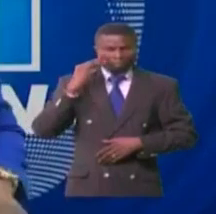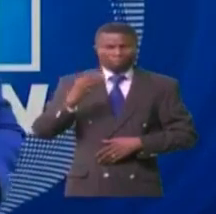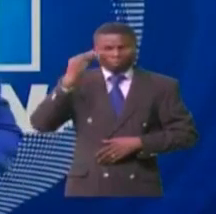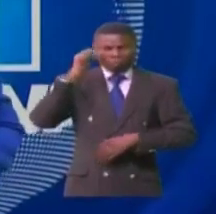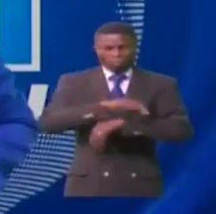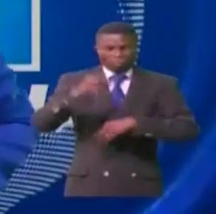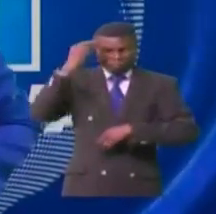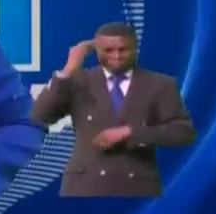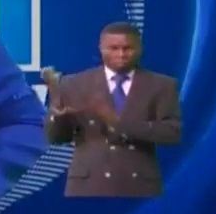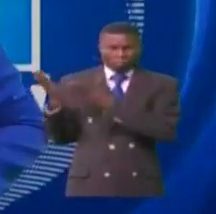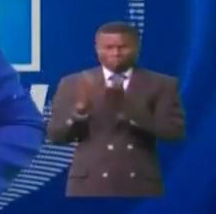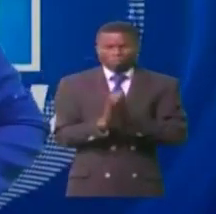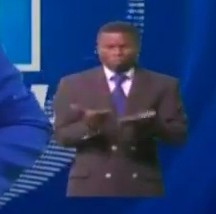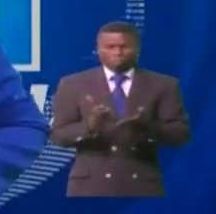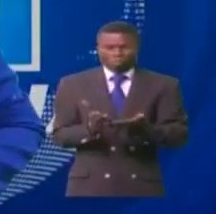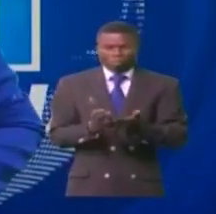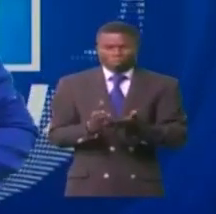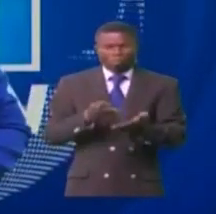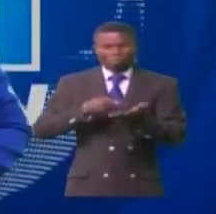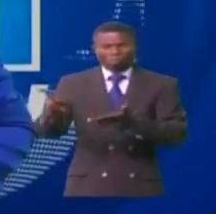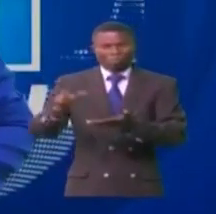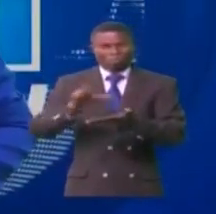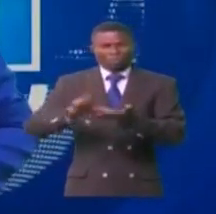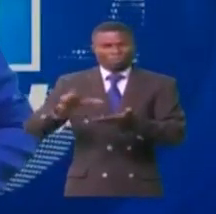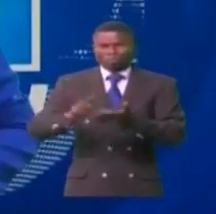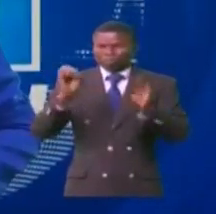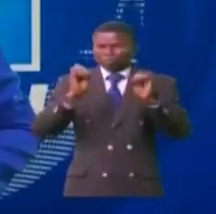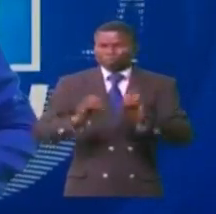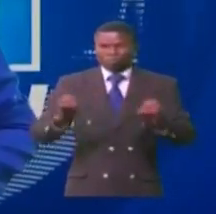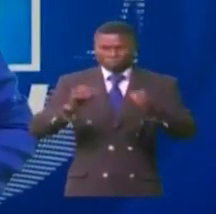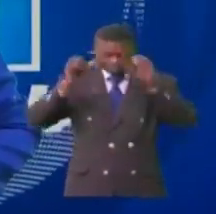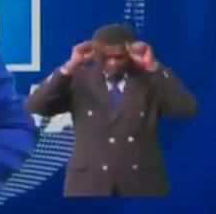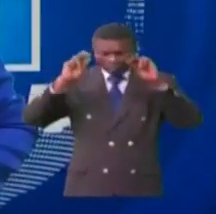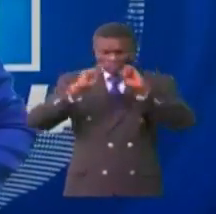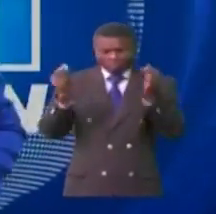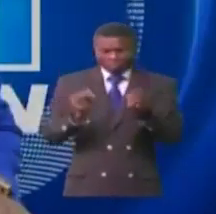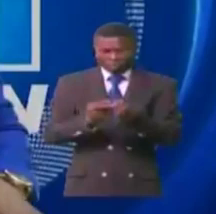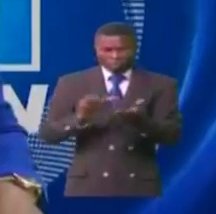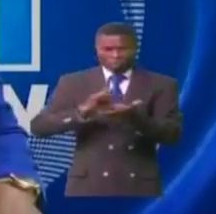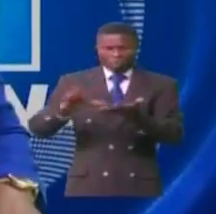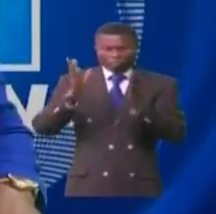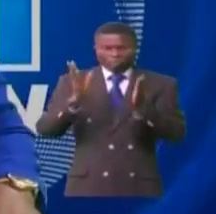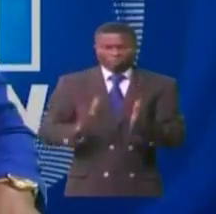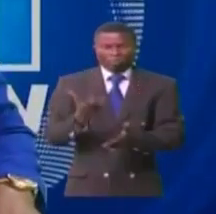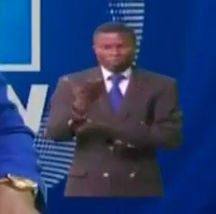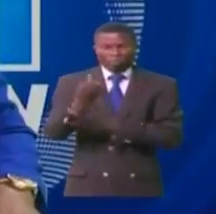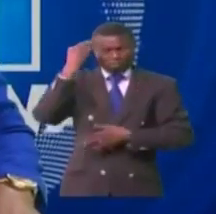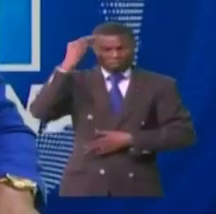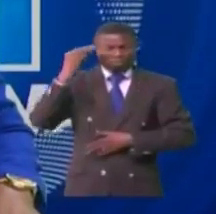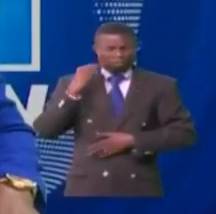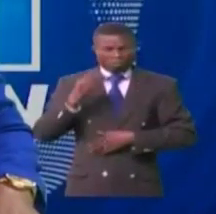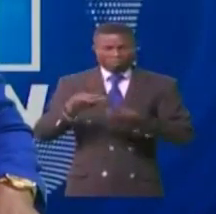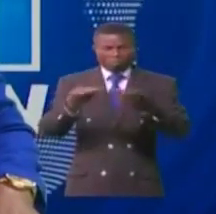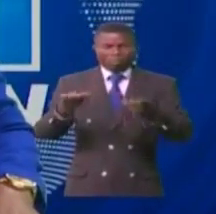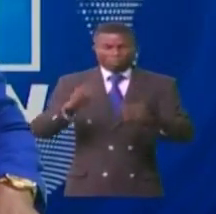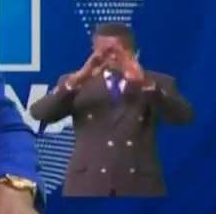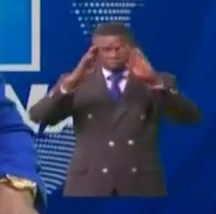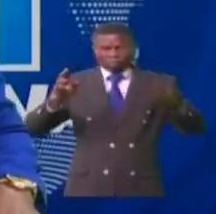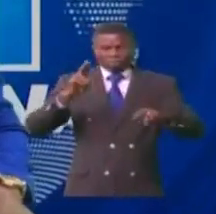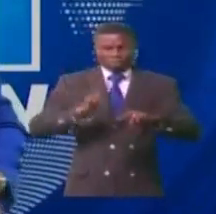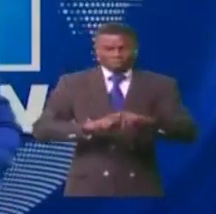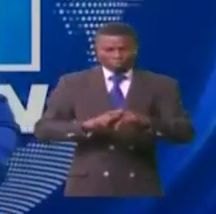ministère du portefeuille pour non-paiement de loyer. Le président de la Ligue des locataires appelle le ministre de l'Urbanisme et Habitat